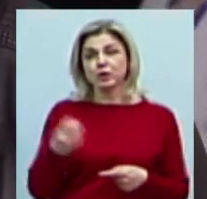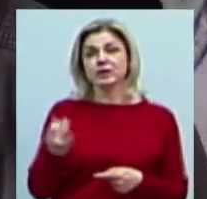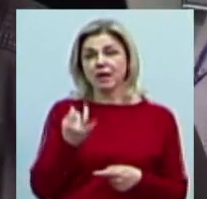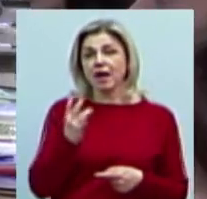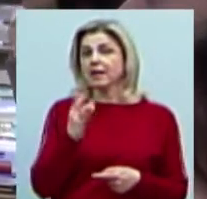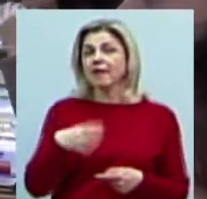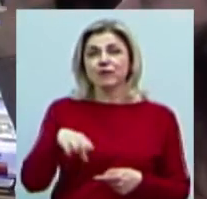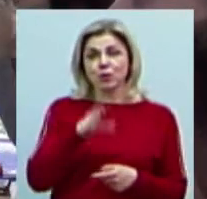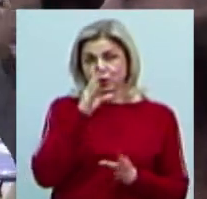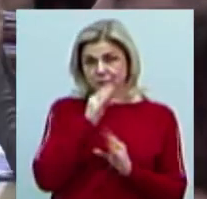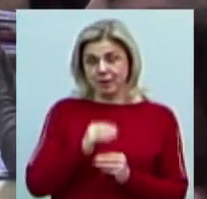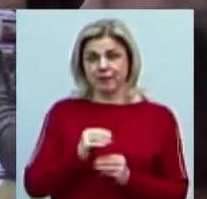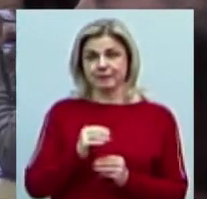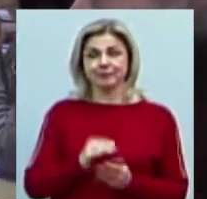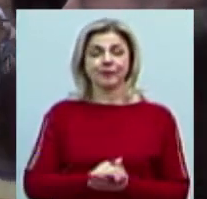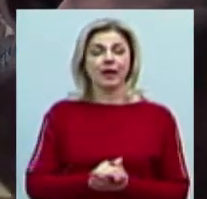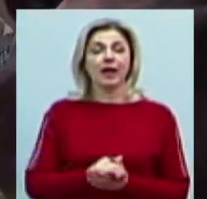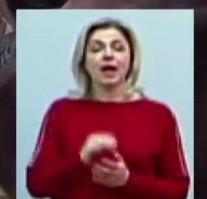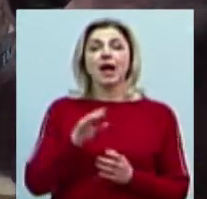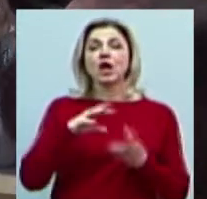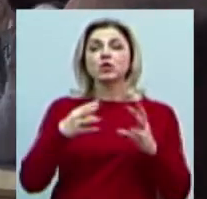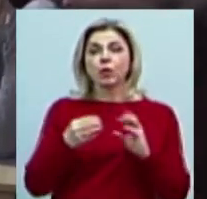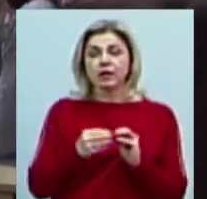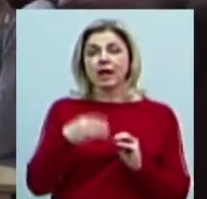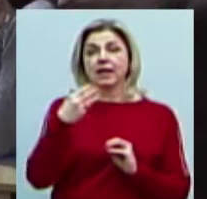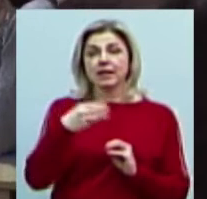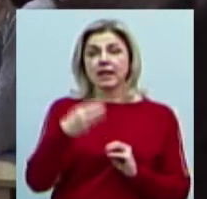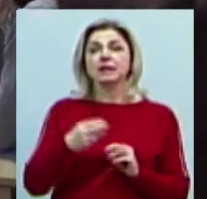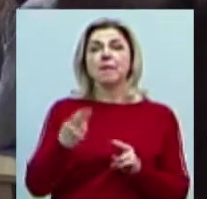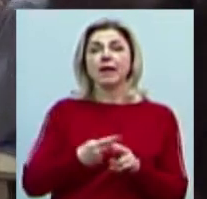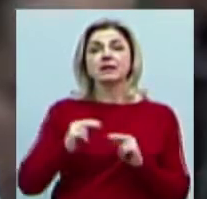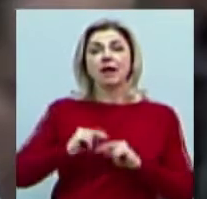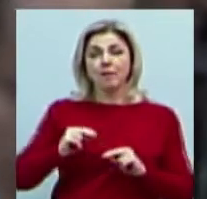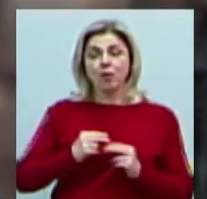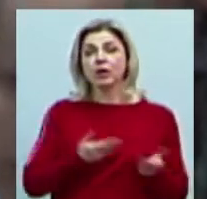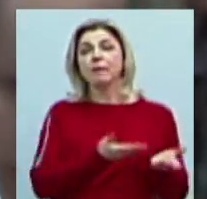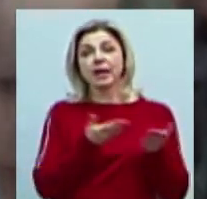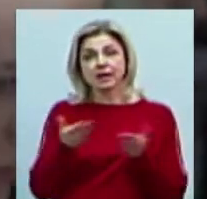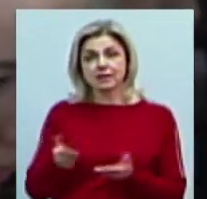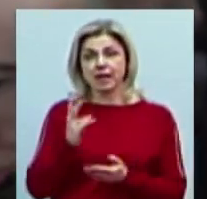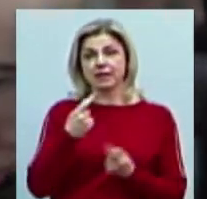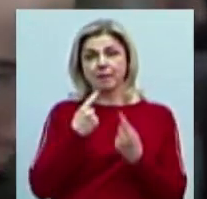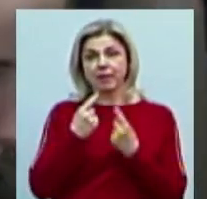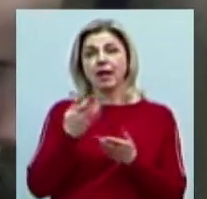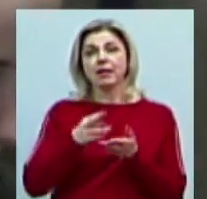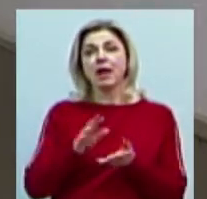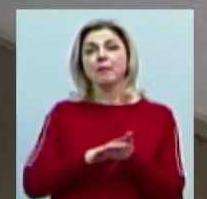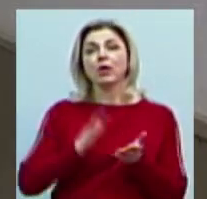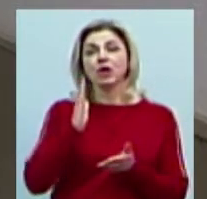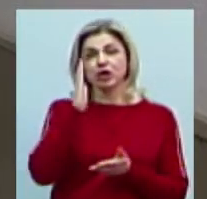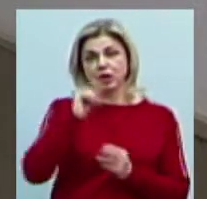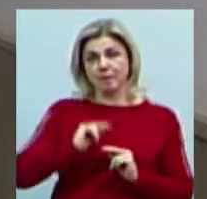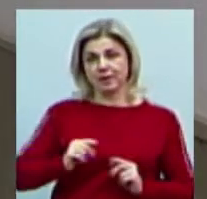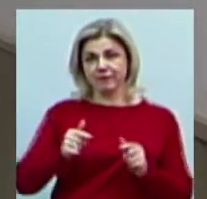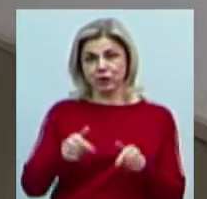пройти. В результаті сьогоднішнього ярмарку 30 безробітних запросили на співбесіду для подальшого працевлаштування.